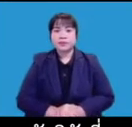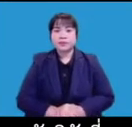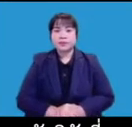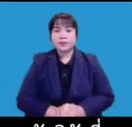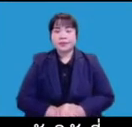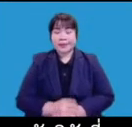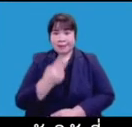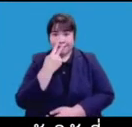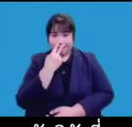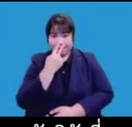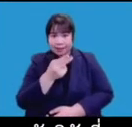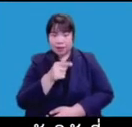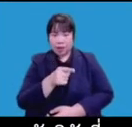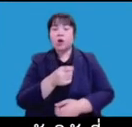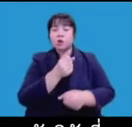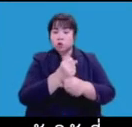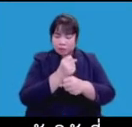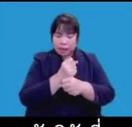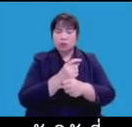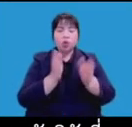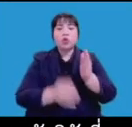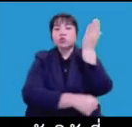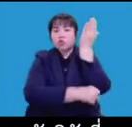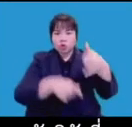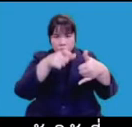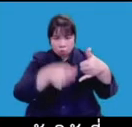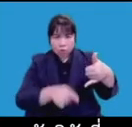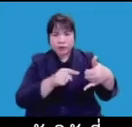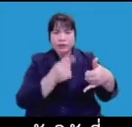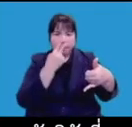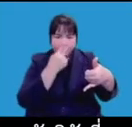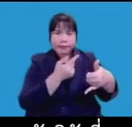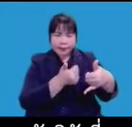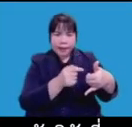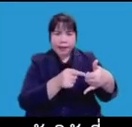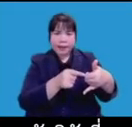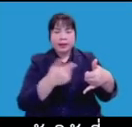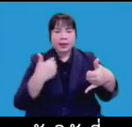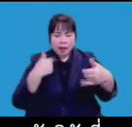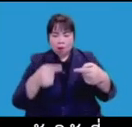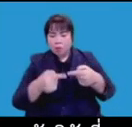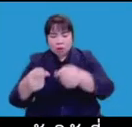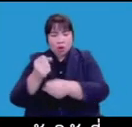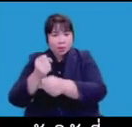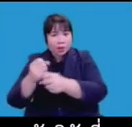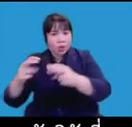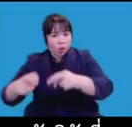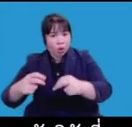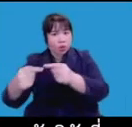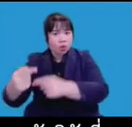ให้เราจะมองเห็นทั้งภาพความยากจนระดับบุคคลความยากจนระดับพื้นที่ขึ้นมาซึ่งมันสามารถนำไปสู่นโยบายที่สูงขึ้นต่อไปได้นะครับเพราะฉะ